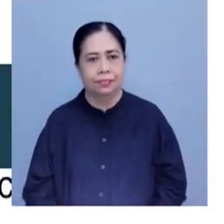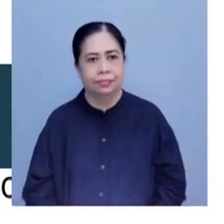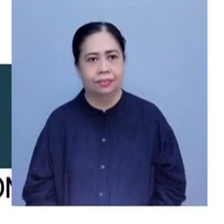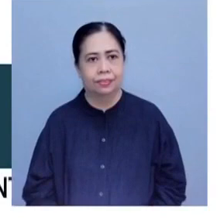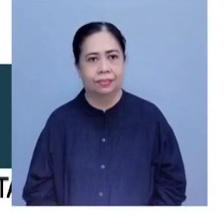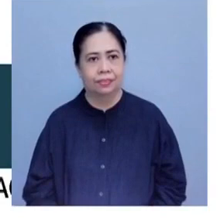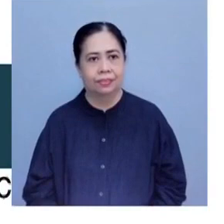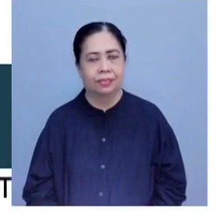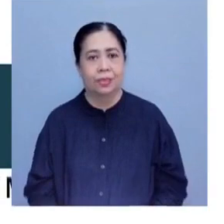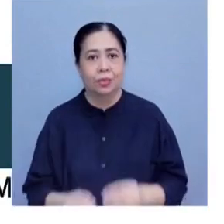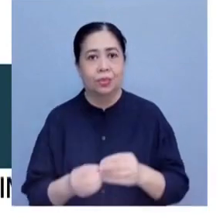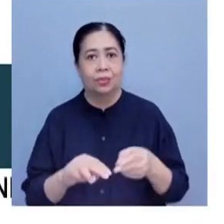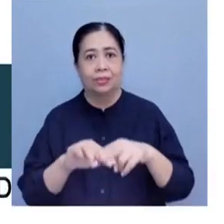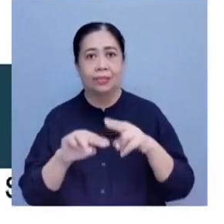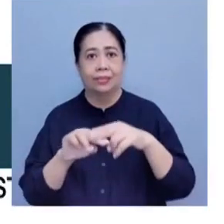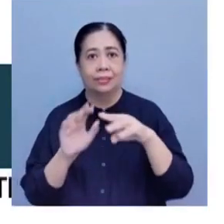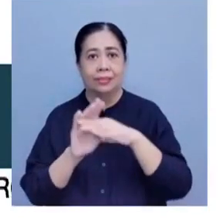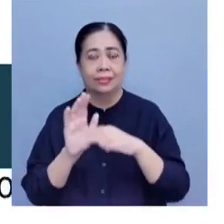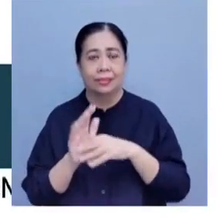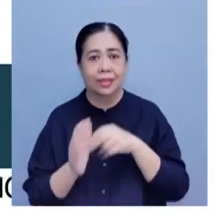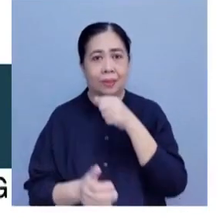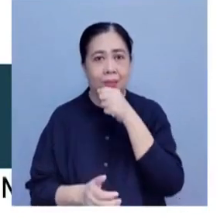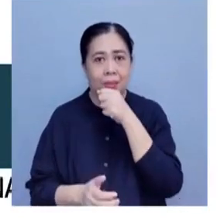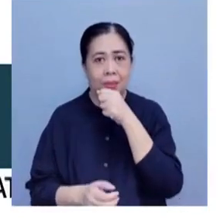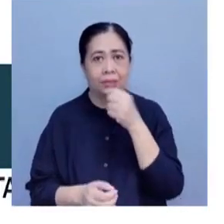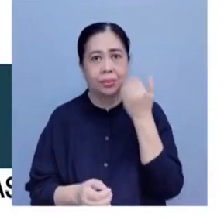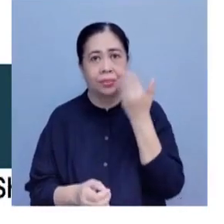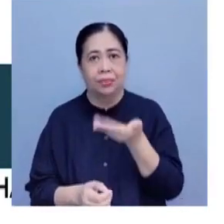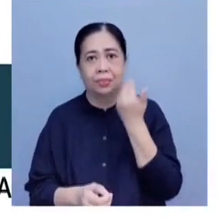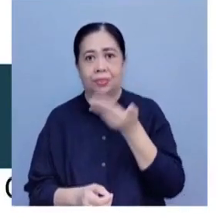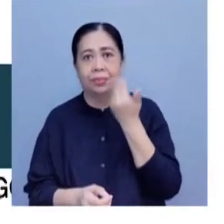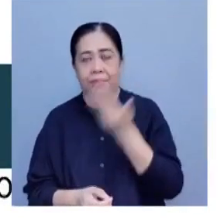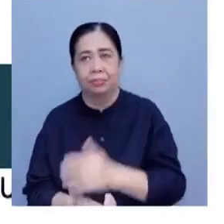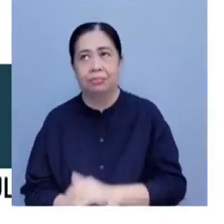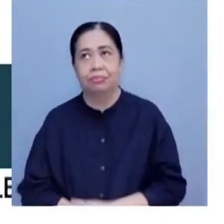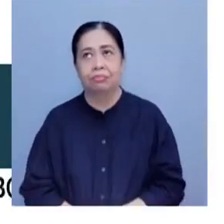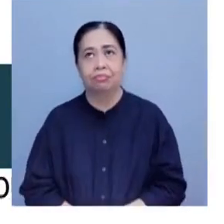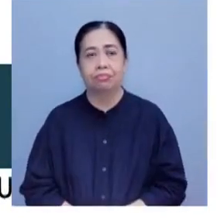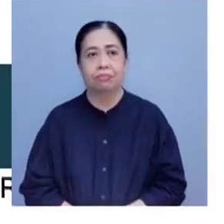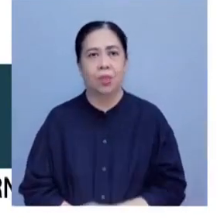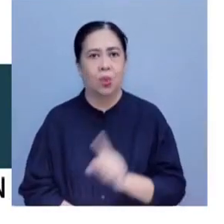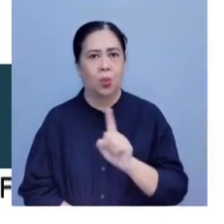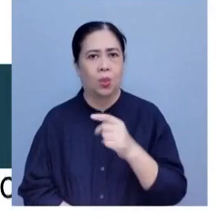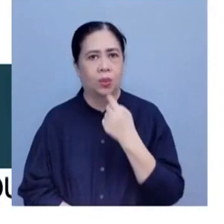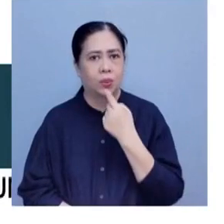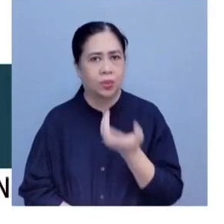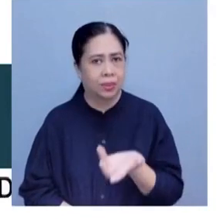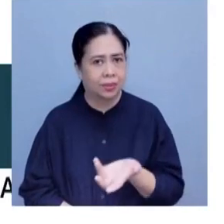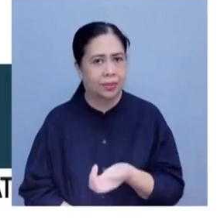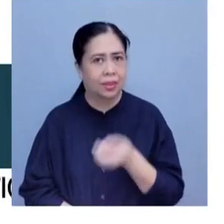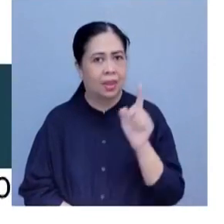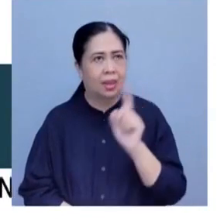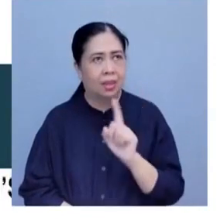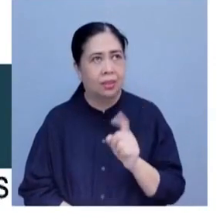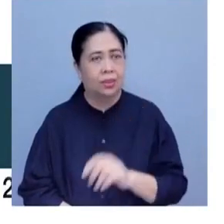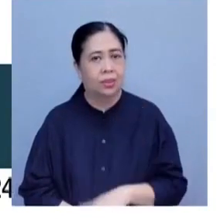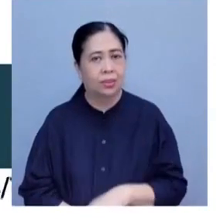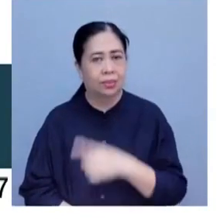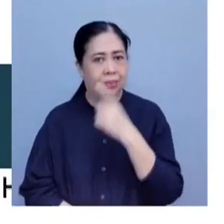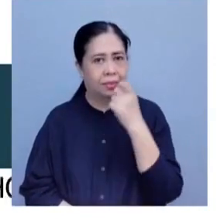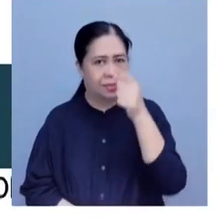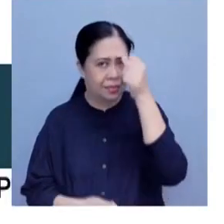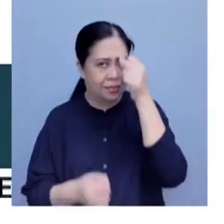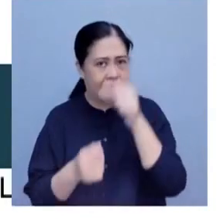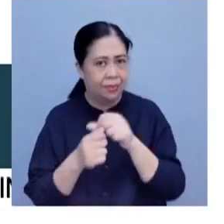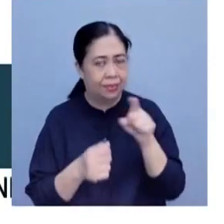yung listahan ng mga journalists po na namatay. What do you say to this? Because I remember in one of